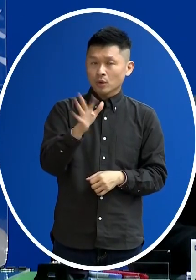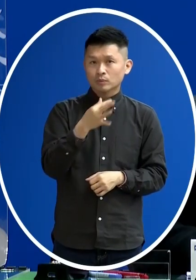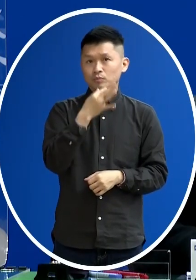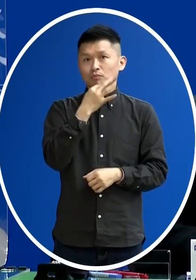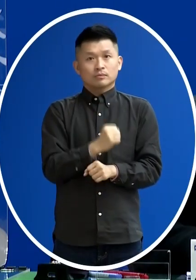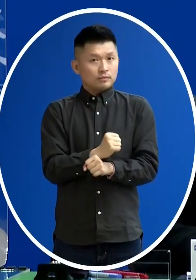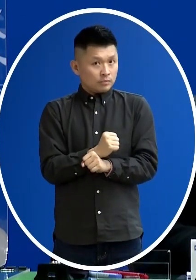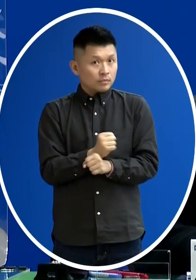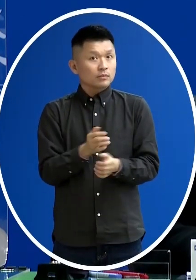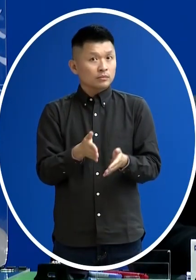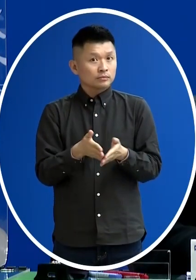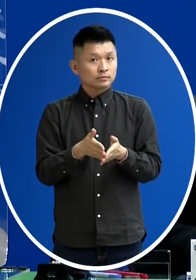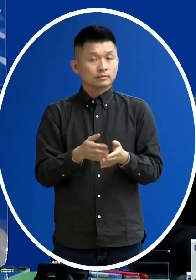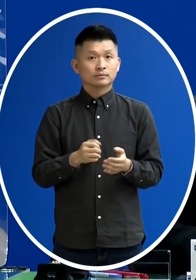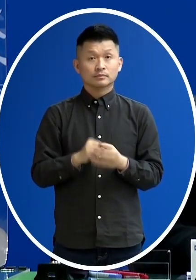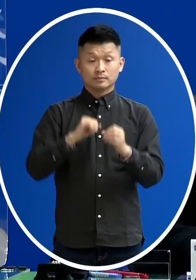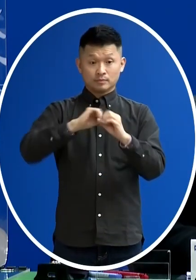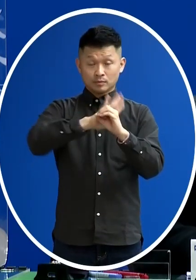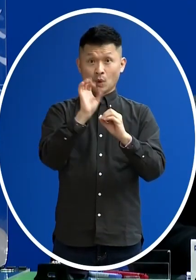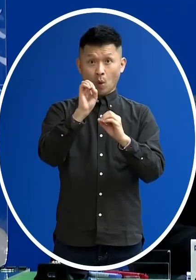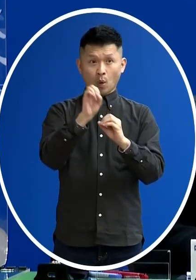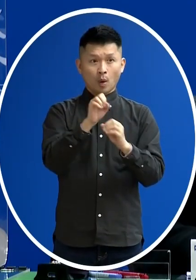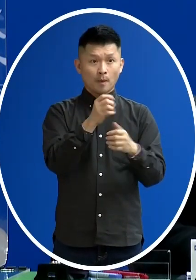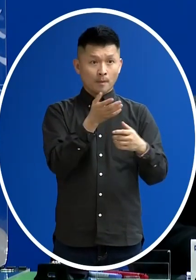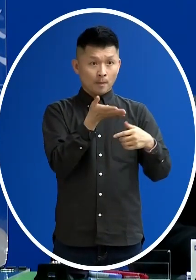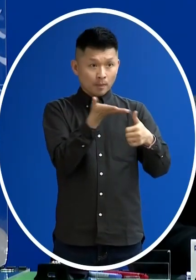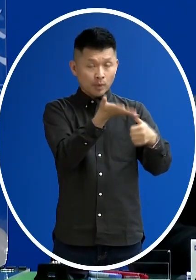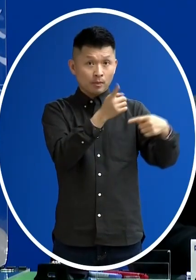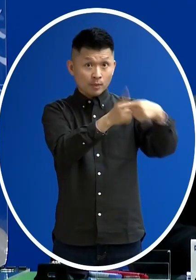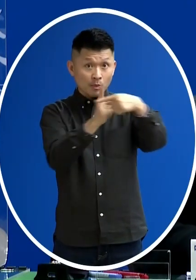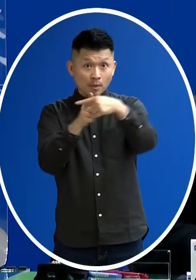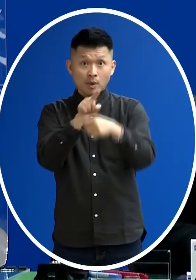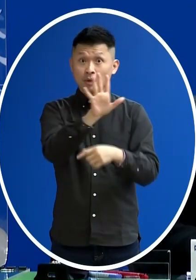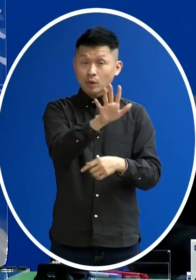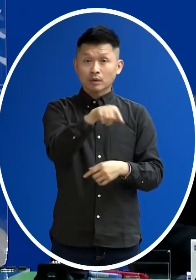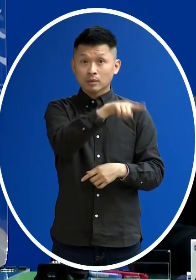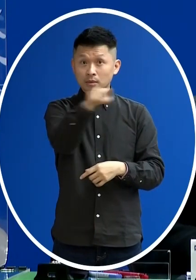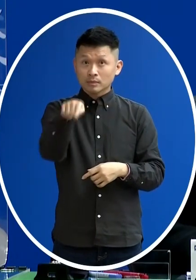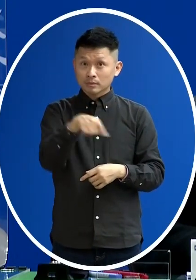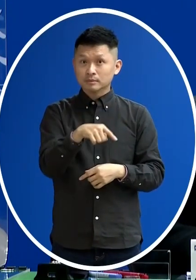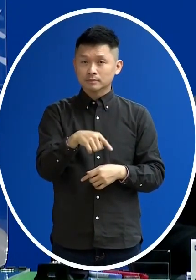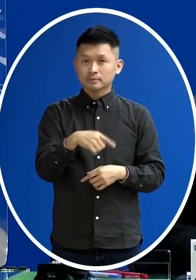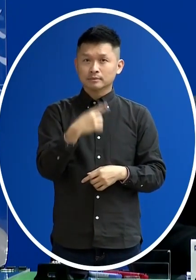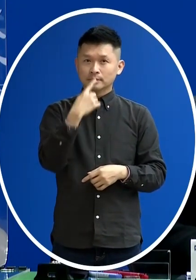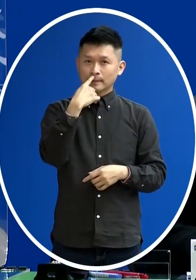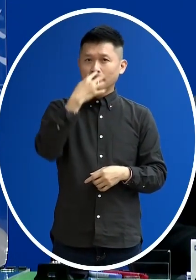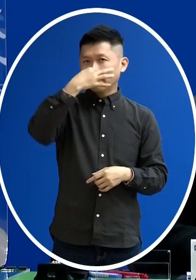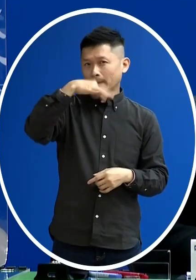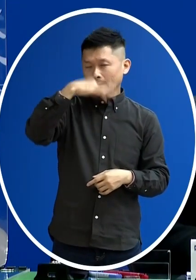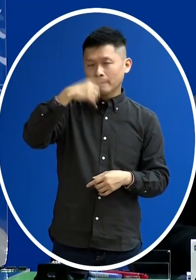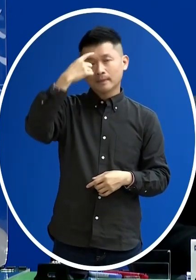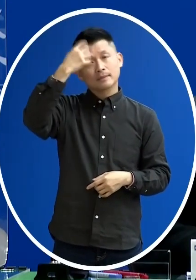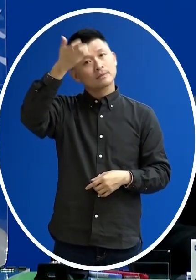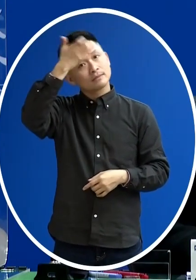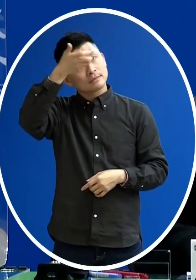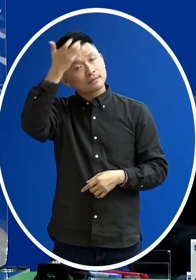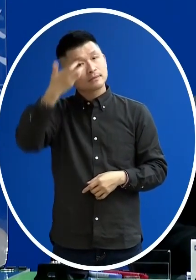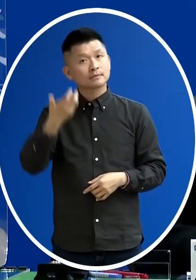个这一波感染这个 Omicron 很常见的症状。那其次是流鼻水这些鼻子的症状跟发